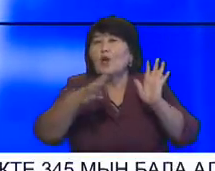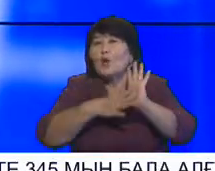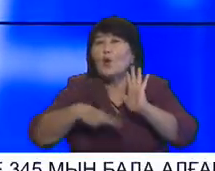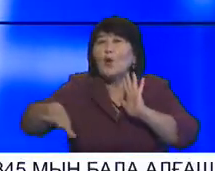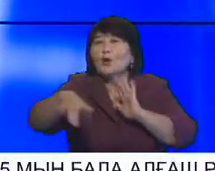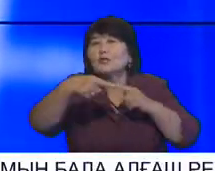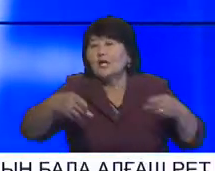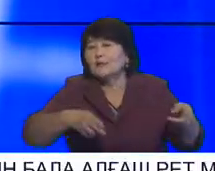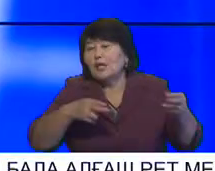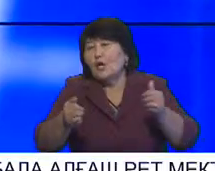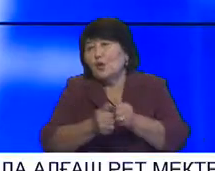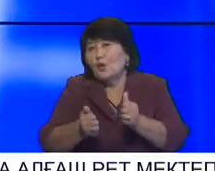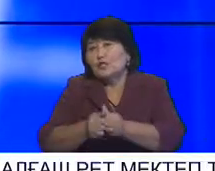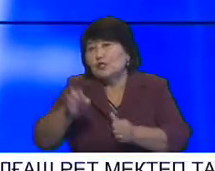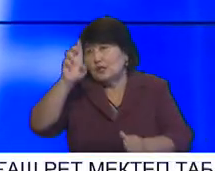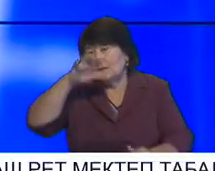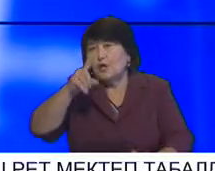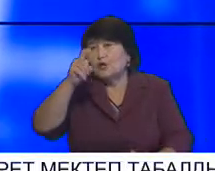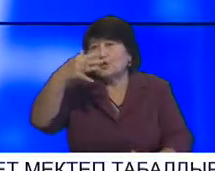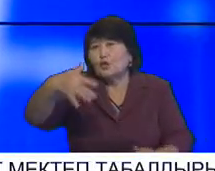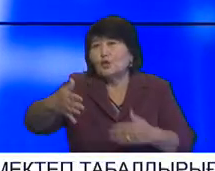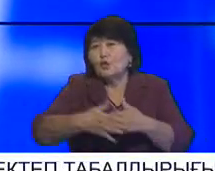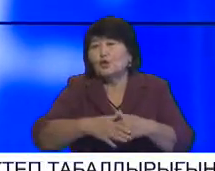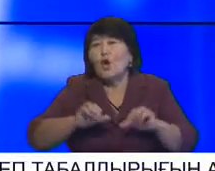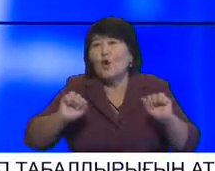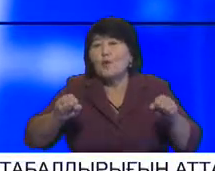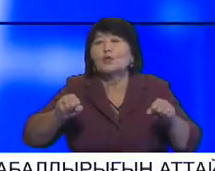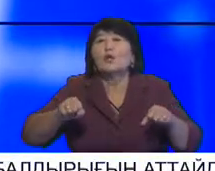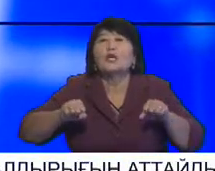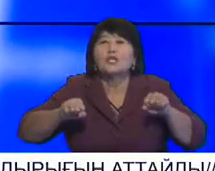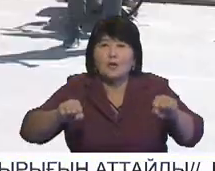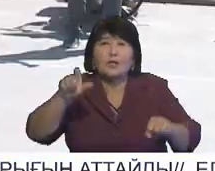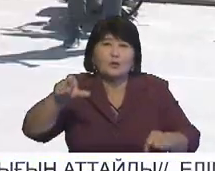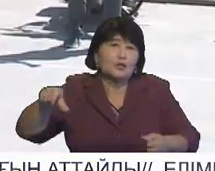аймағымен қатар көршілес мемлекеттерден 150-ге жуық мотошабандоз қатысты.